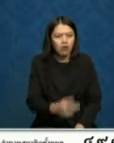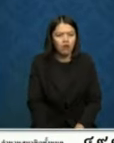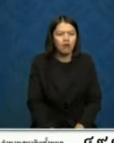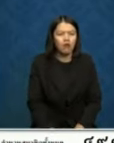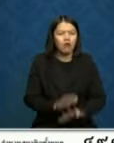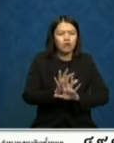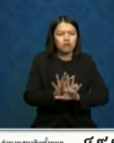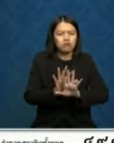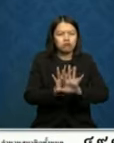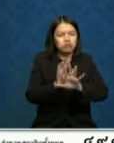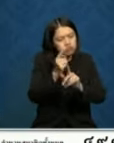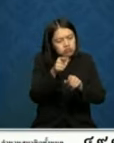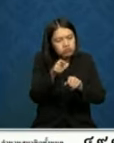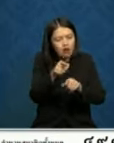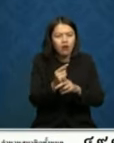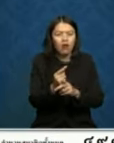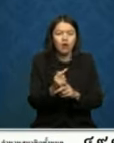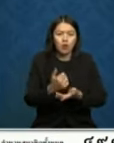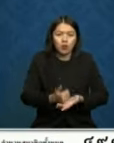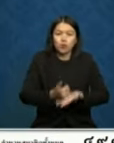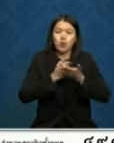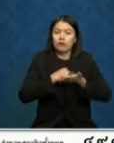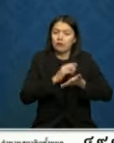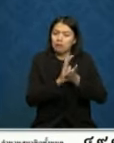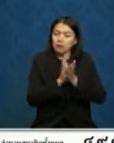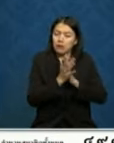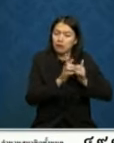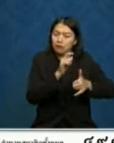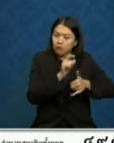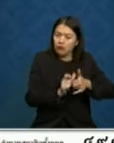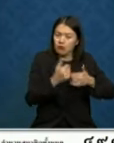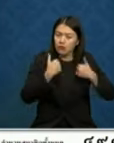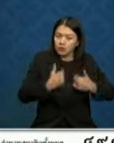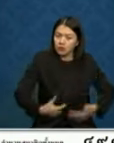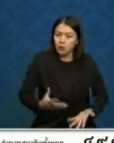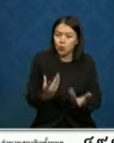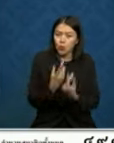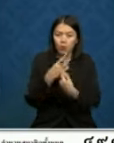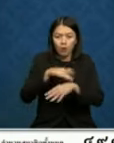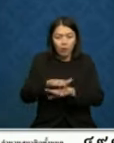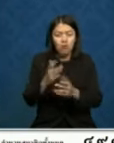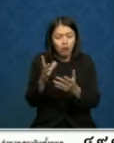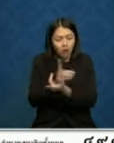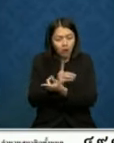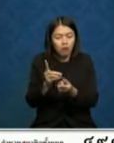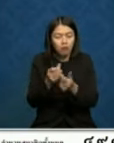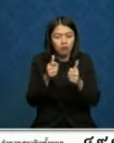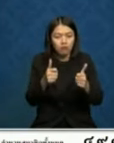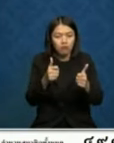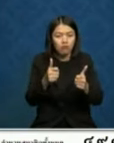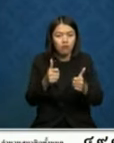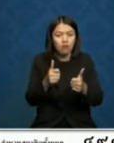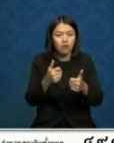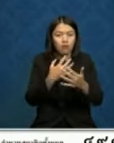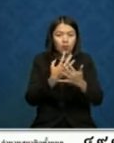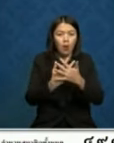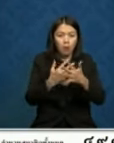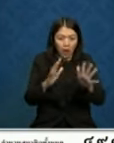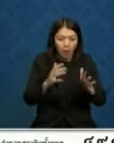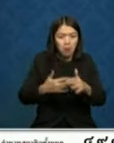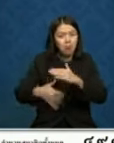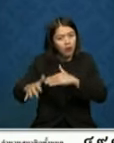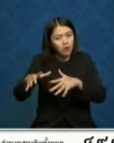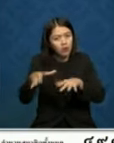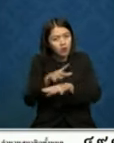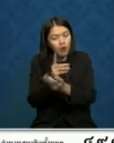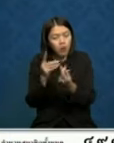การเดินสวนสนามในลักษณะเช่นนี้จะทำให้พวกเขาสามารถใช้ชีวิตในสังคมได้อย่างปกติหลังจากที่เขาพ้นโทษได้อย่างไร